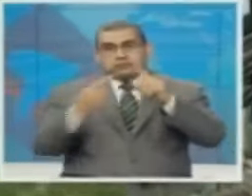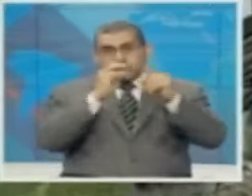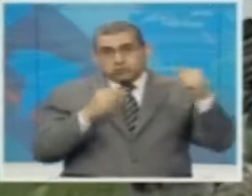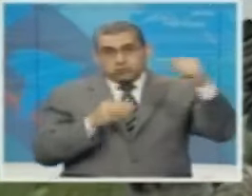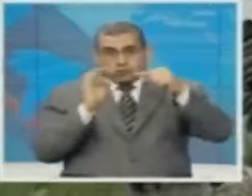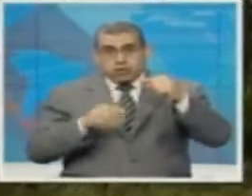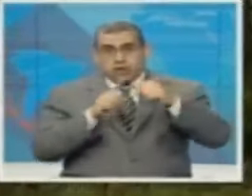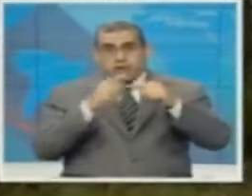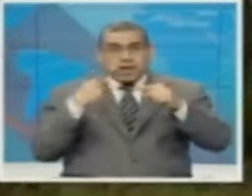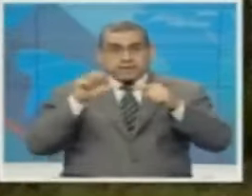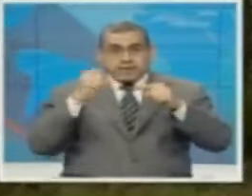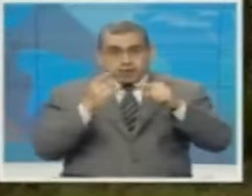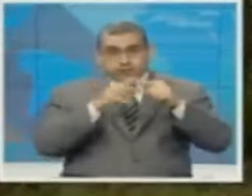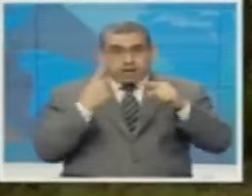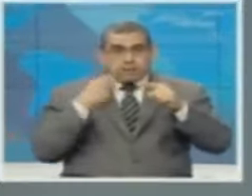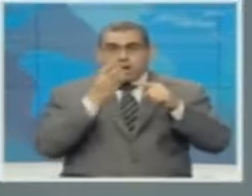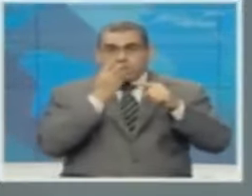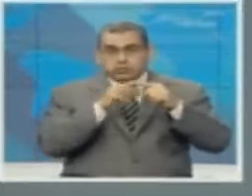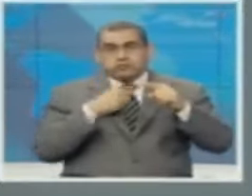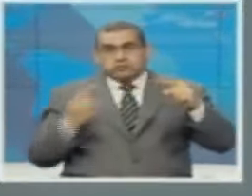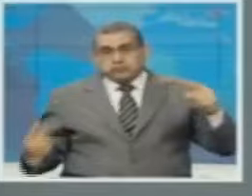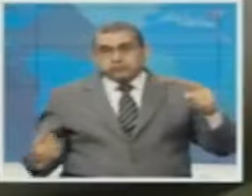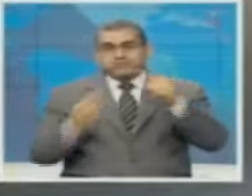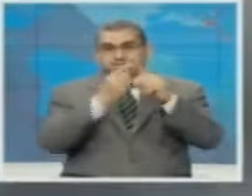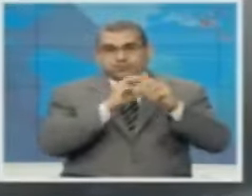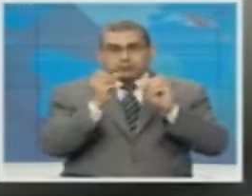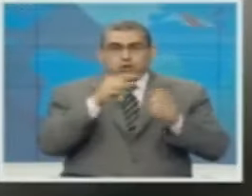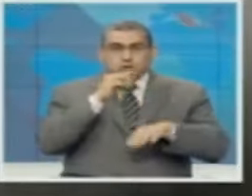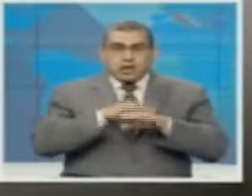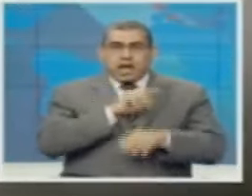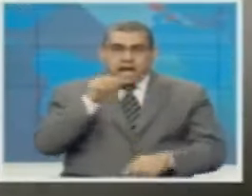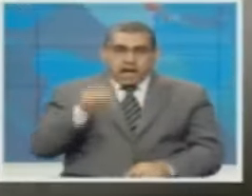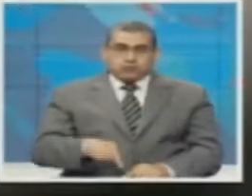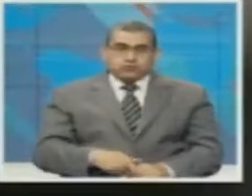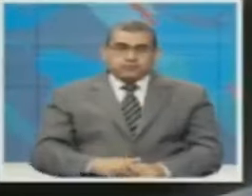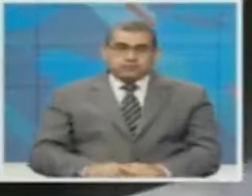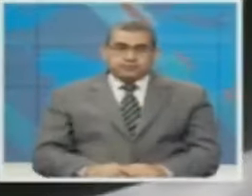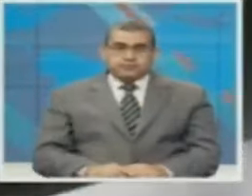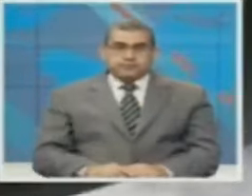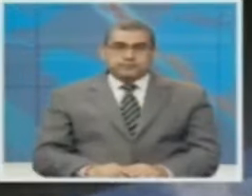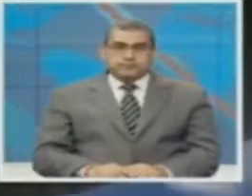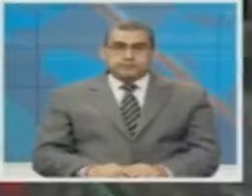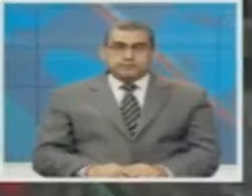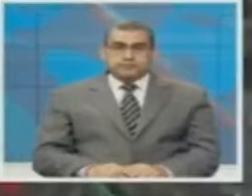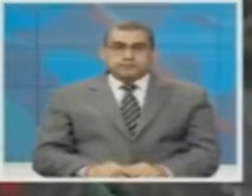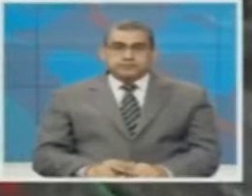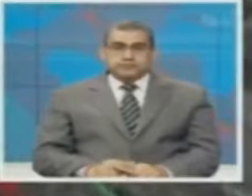طراز KH-59 أطلقته روسيا فوق منطقة دينوبرو بتروفيسك.